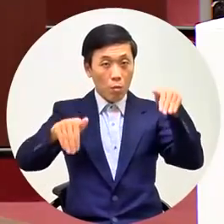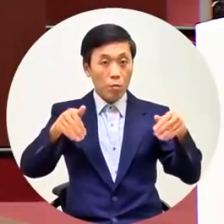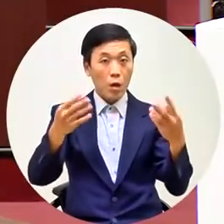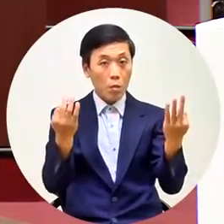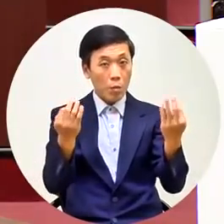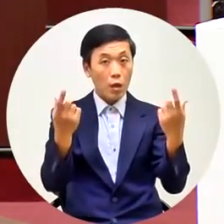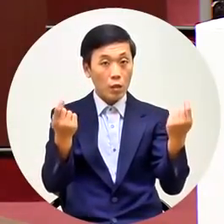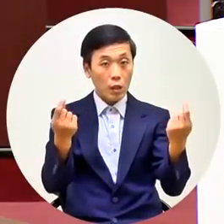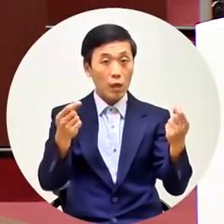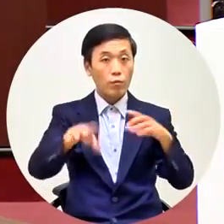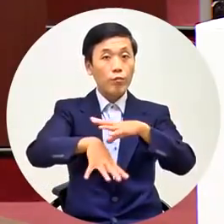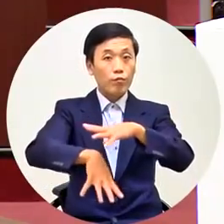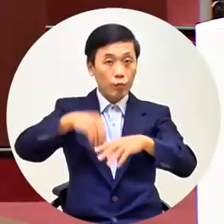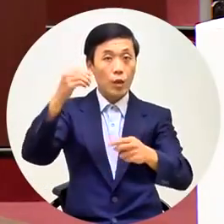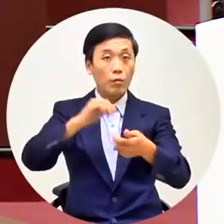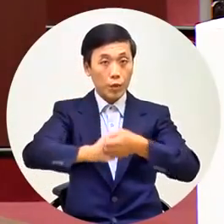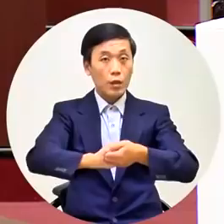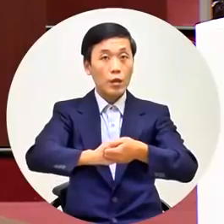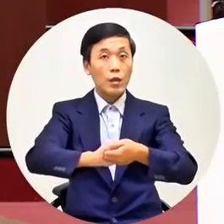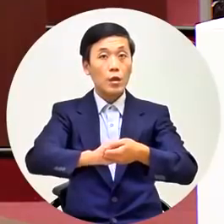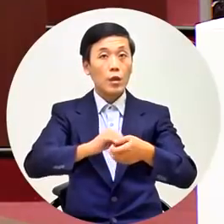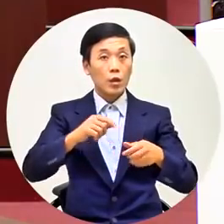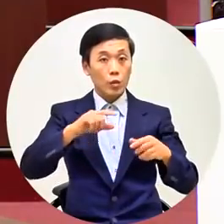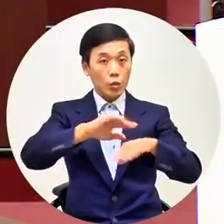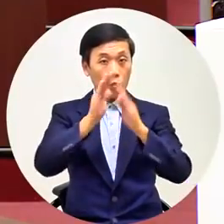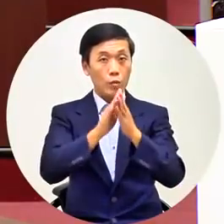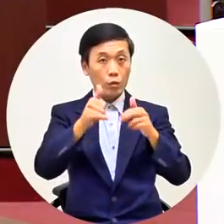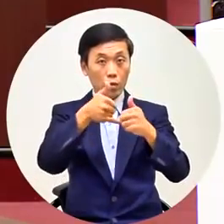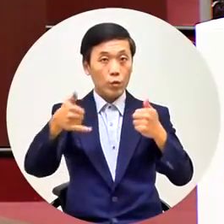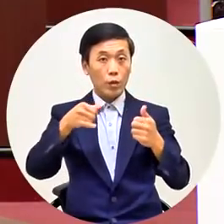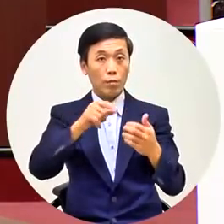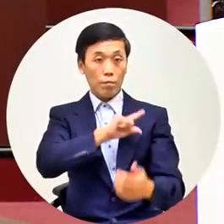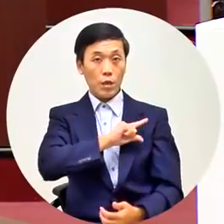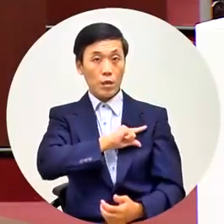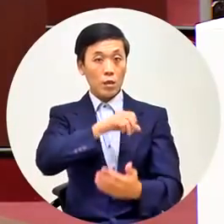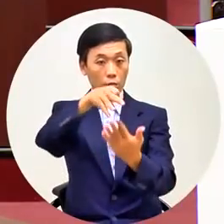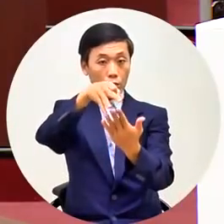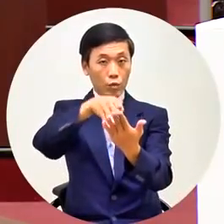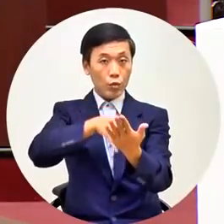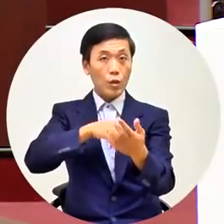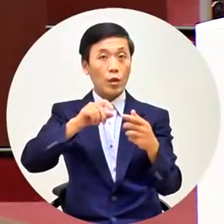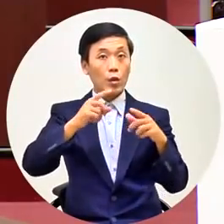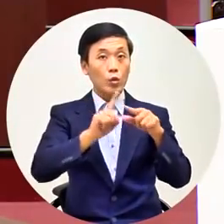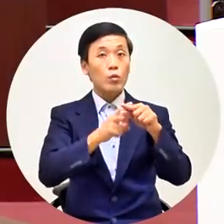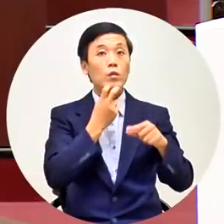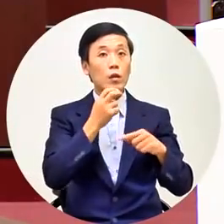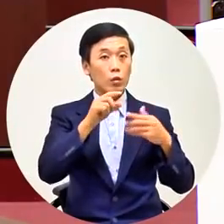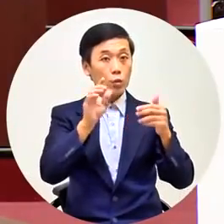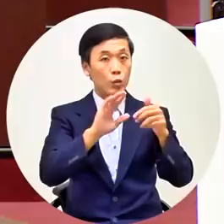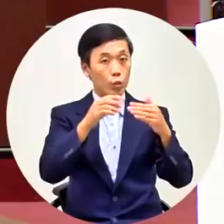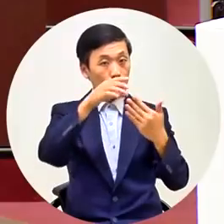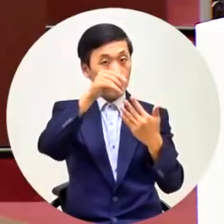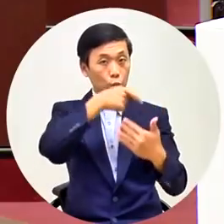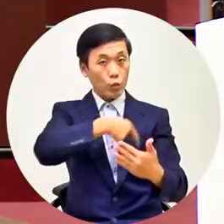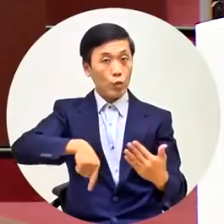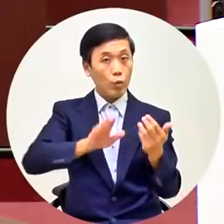票，系将全体议员姓名按中央选委会公告之议员当选名单顺序分3排横列